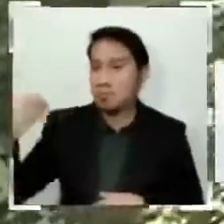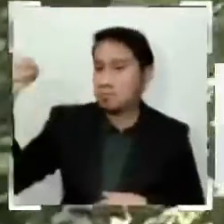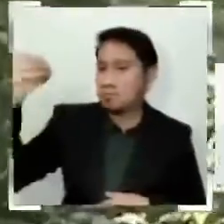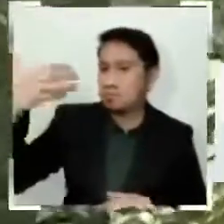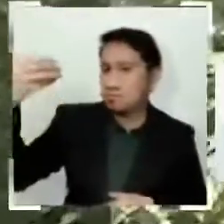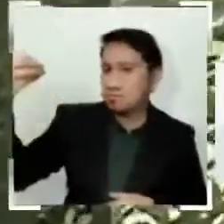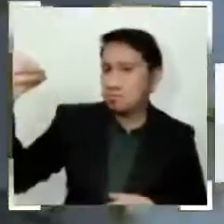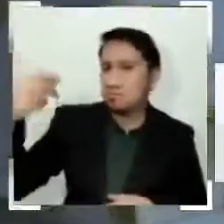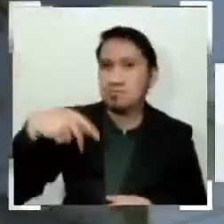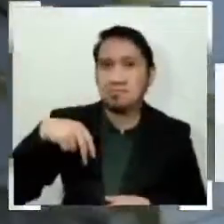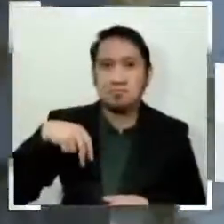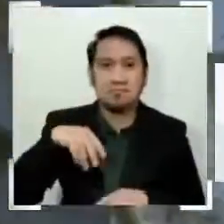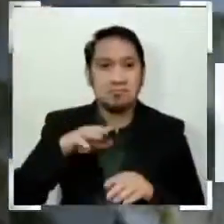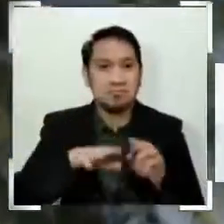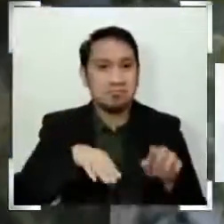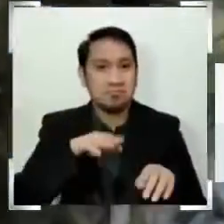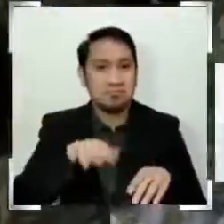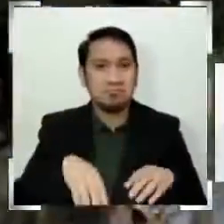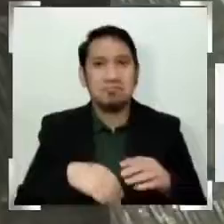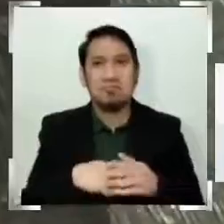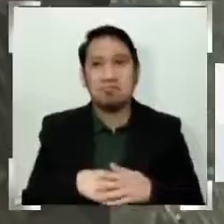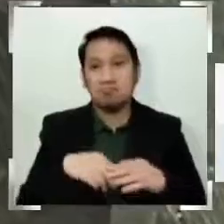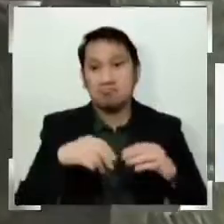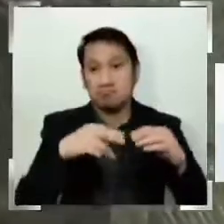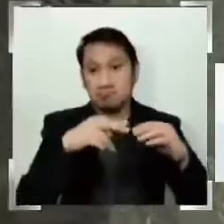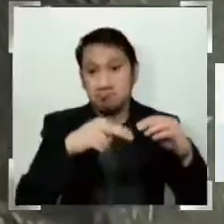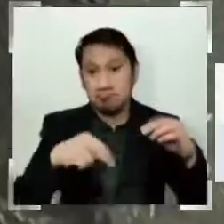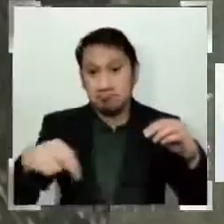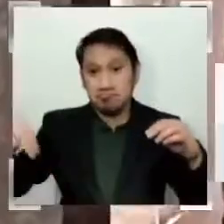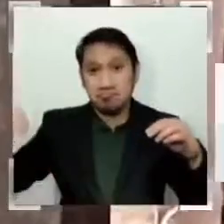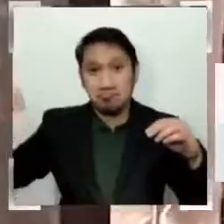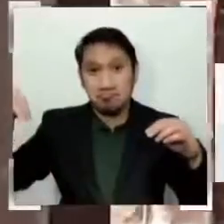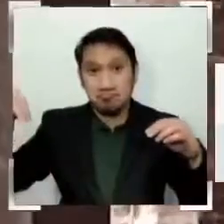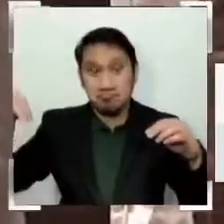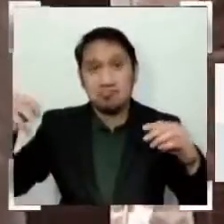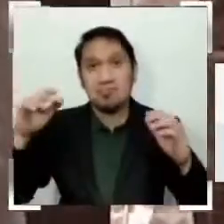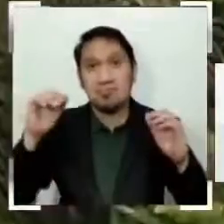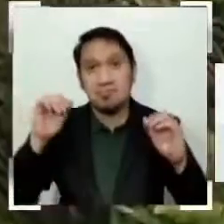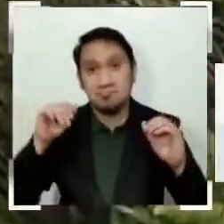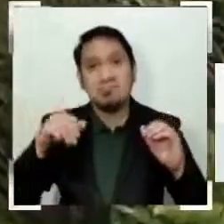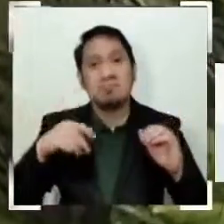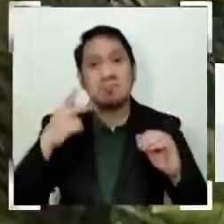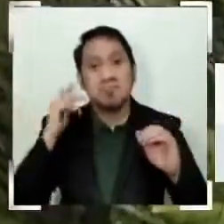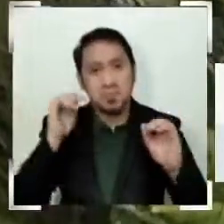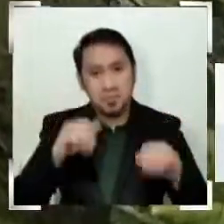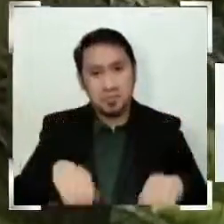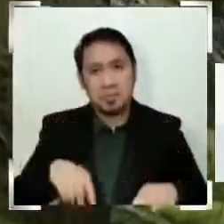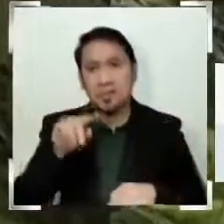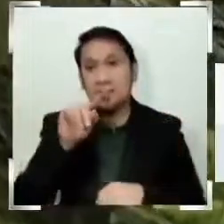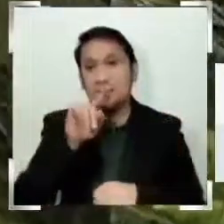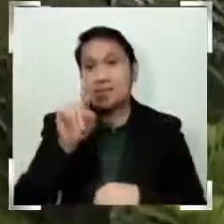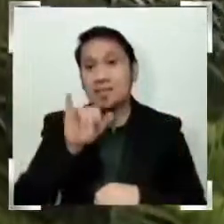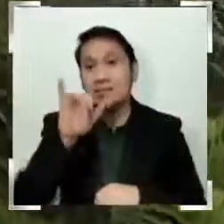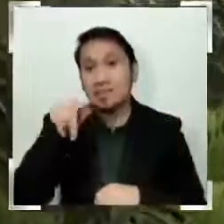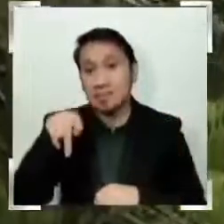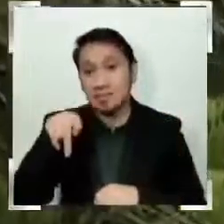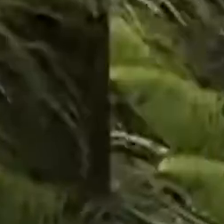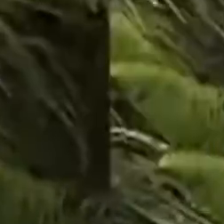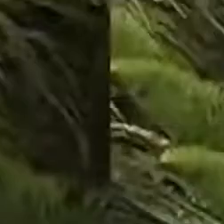sa Hanging Bridge. At kung extreme pa naman ang hilig, pwedeng subukan ng zipline at rappelling.